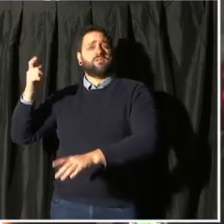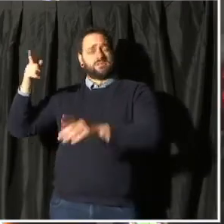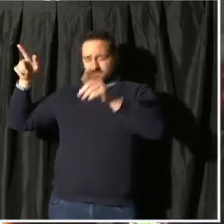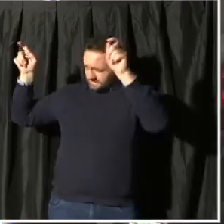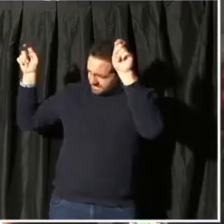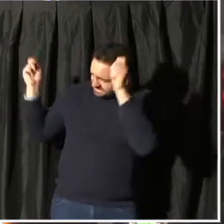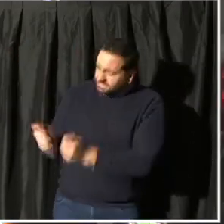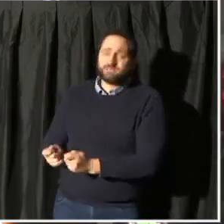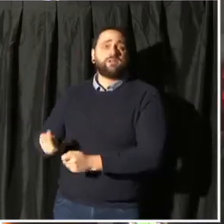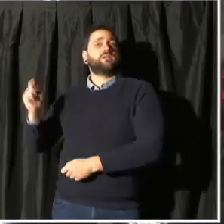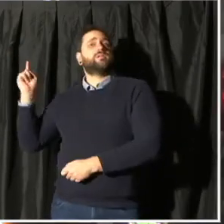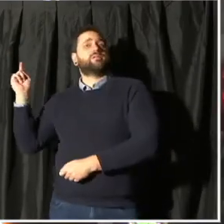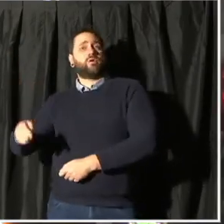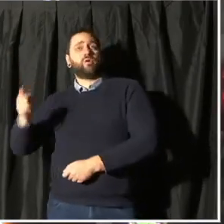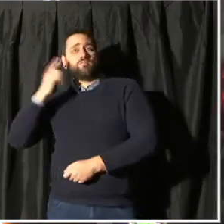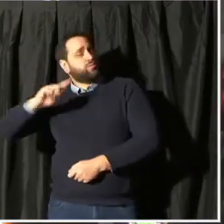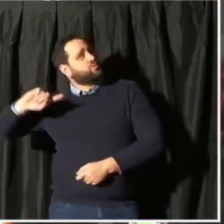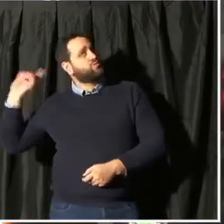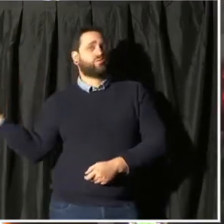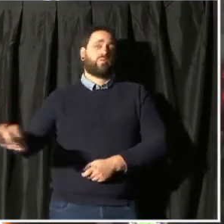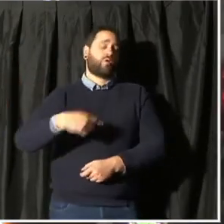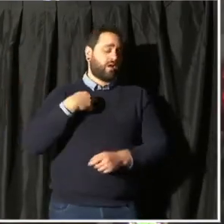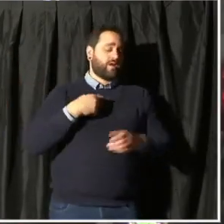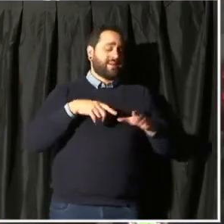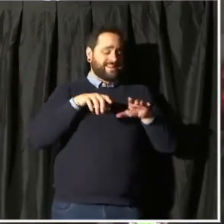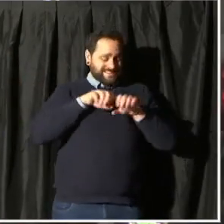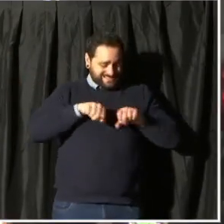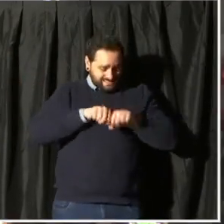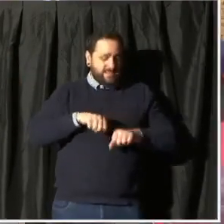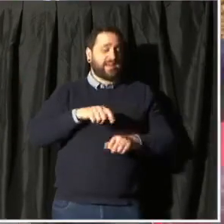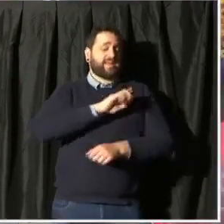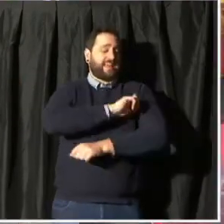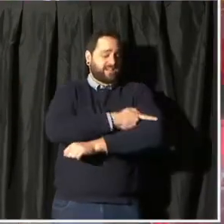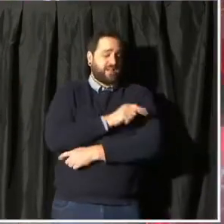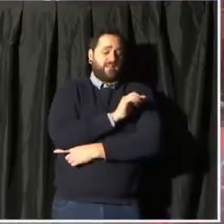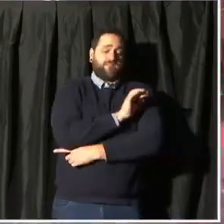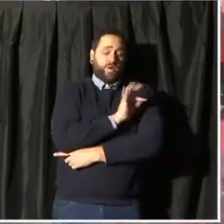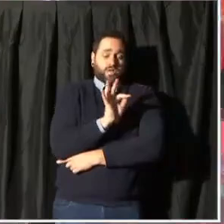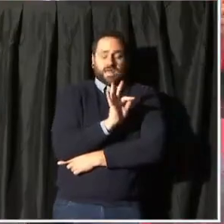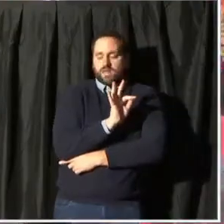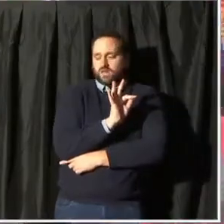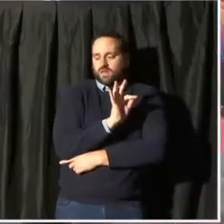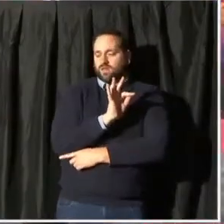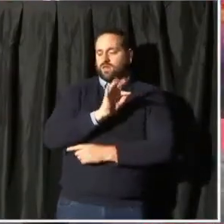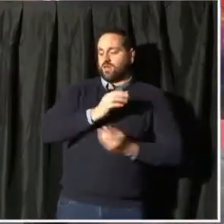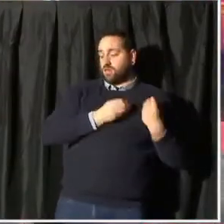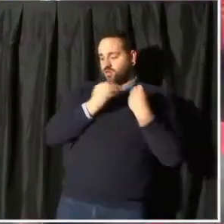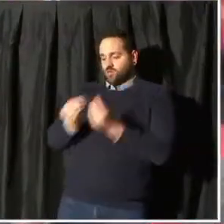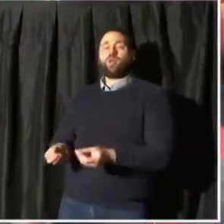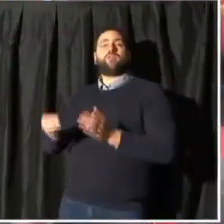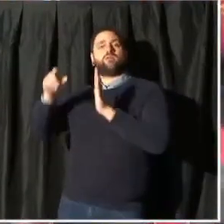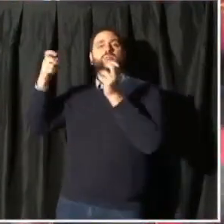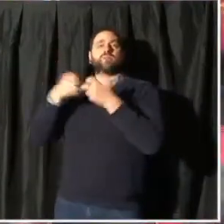sur le territoire et elle sera le moins cher possible demain merci beaucoup